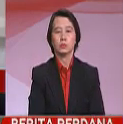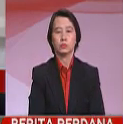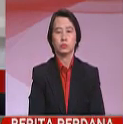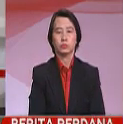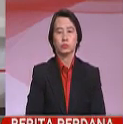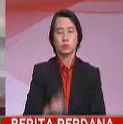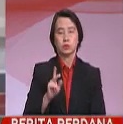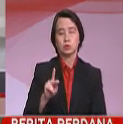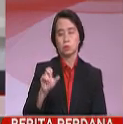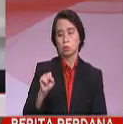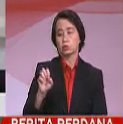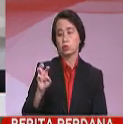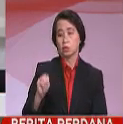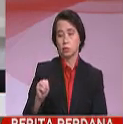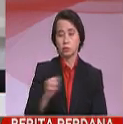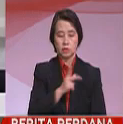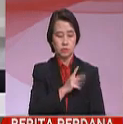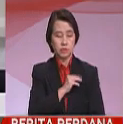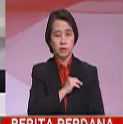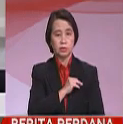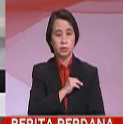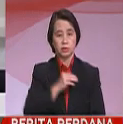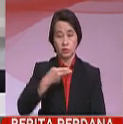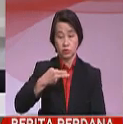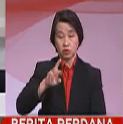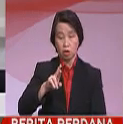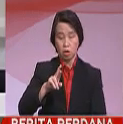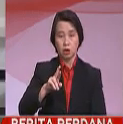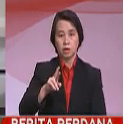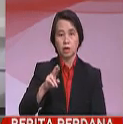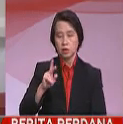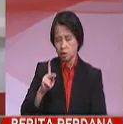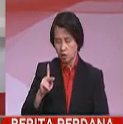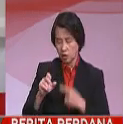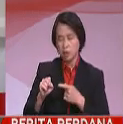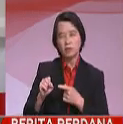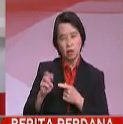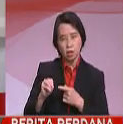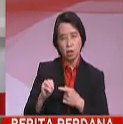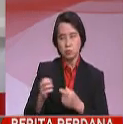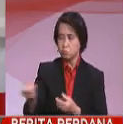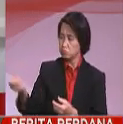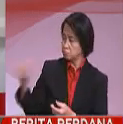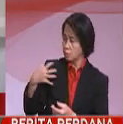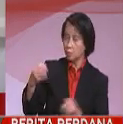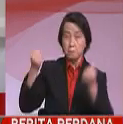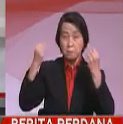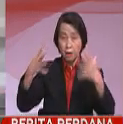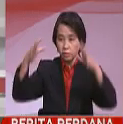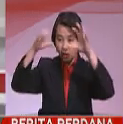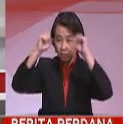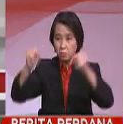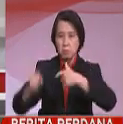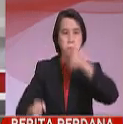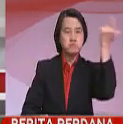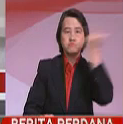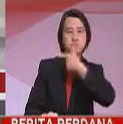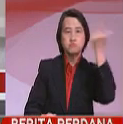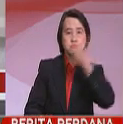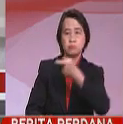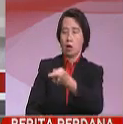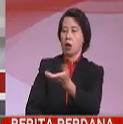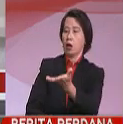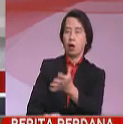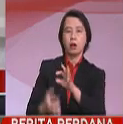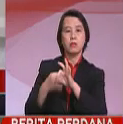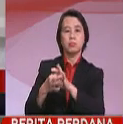KSM memaklumkan, Kementerian Sumber Manusia memaklumkan, masih terdapat ramai majikan yang enggan